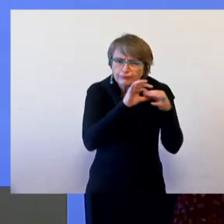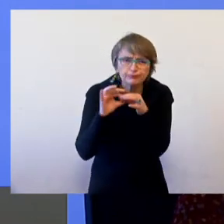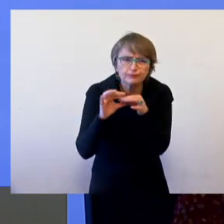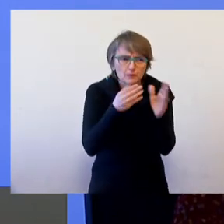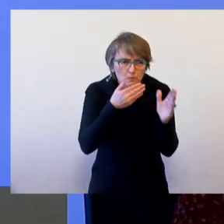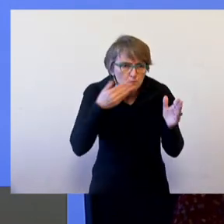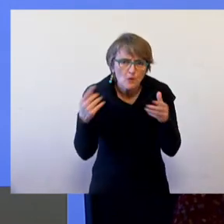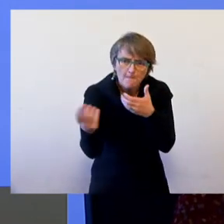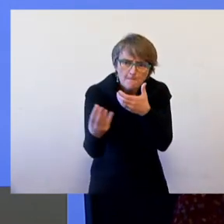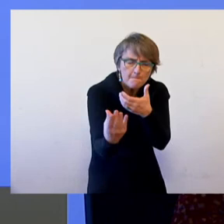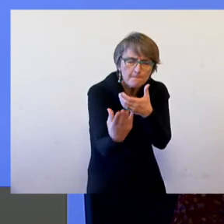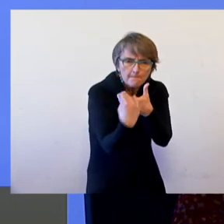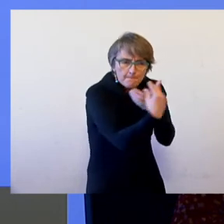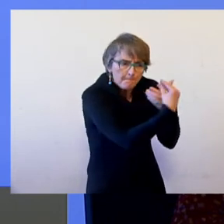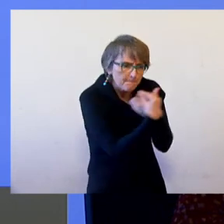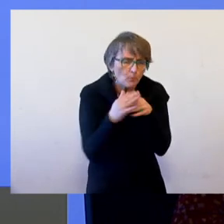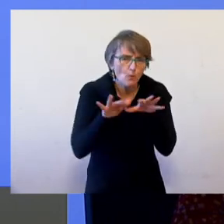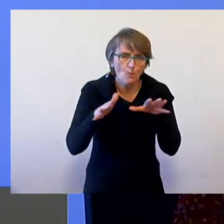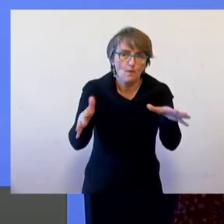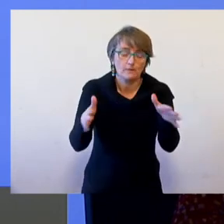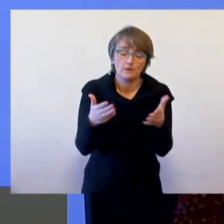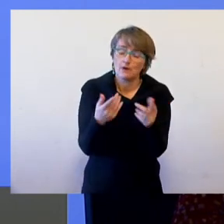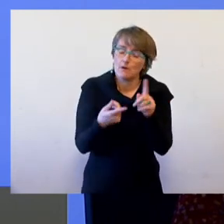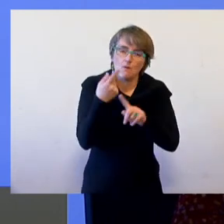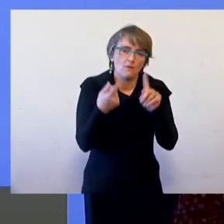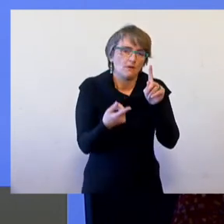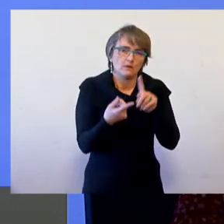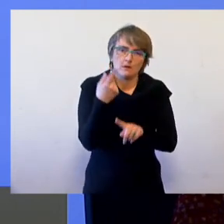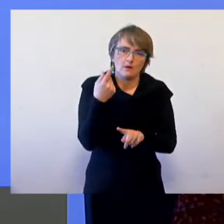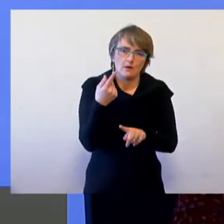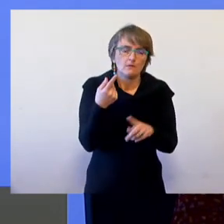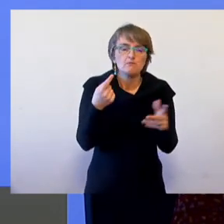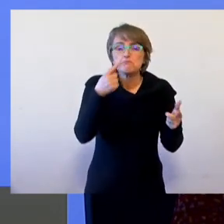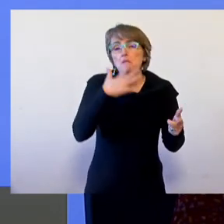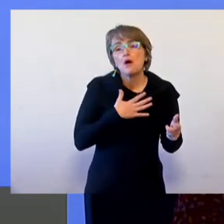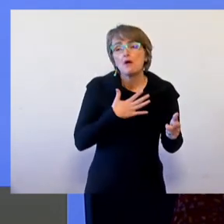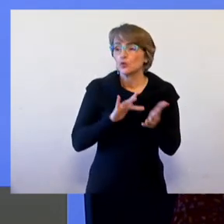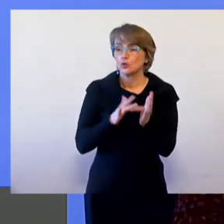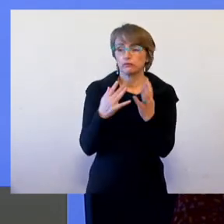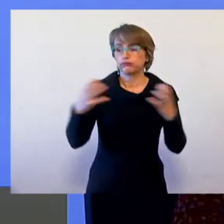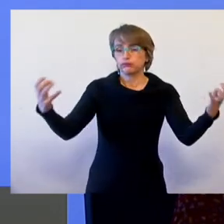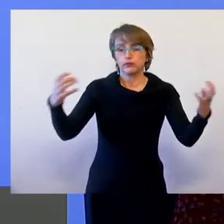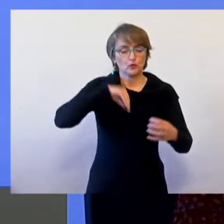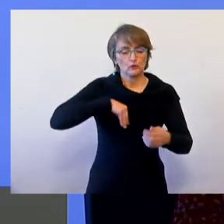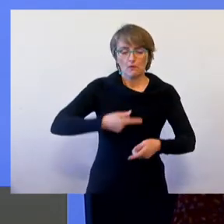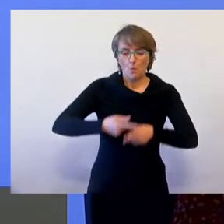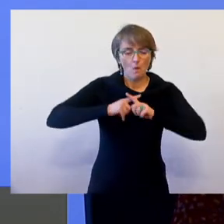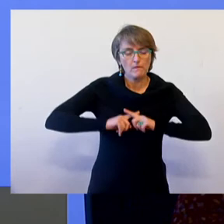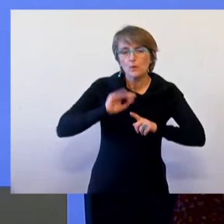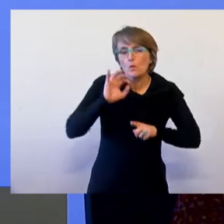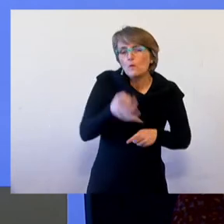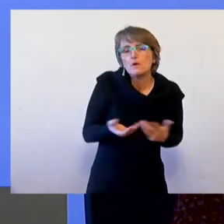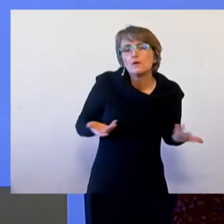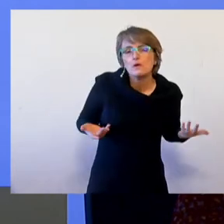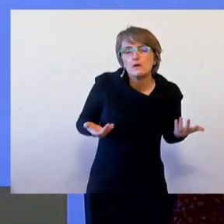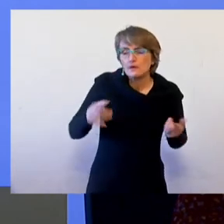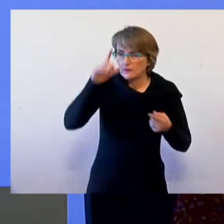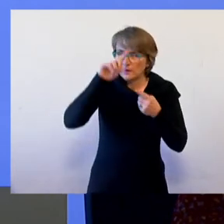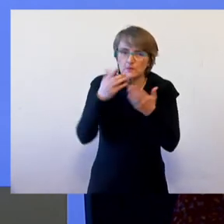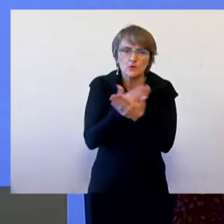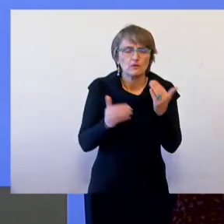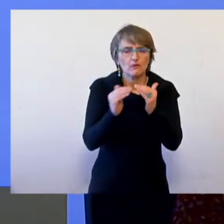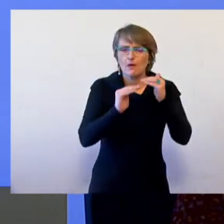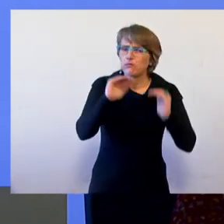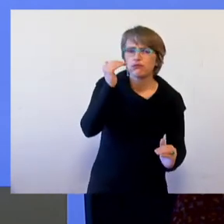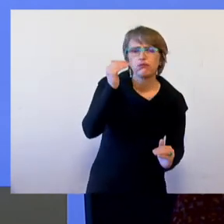des questions qui sont essentielles, où les uns les autres, je crois, les convictions sont communes, la question des inégalités, mais